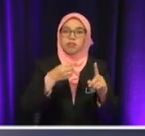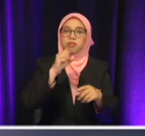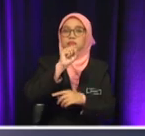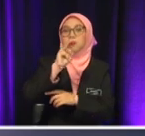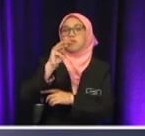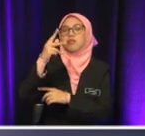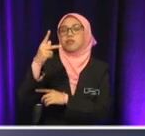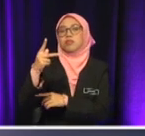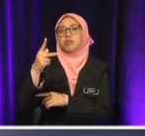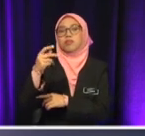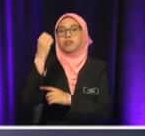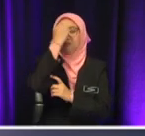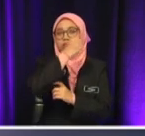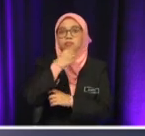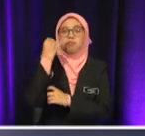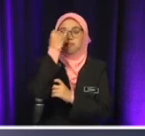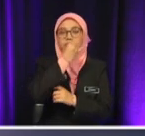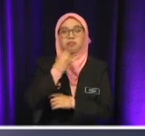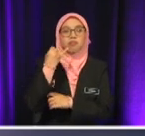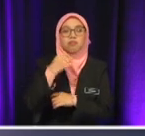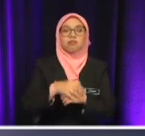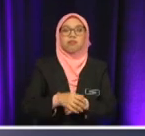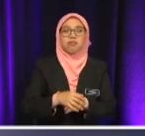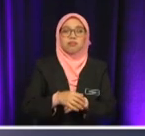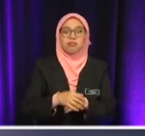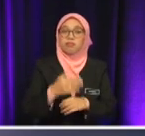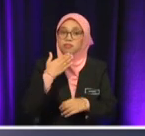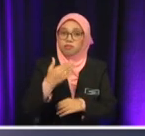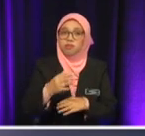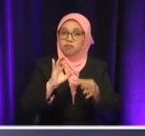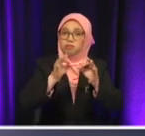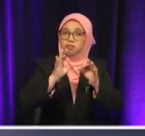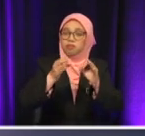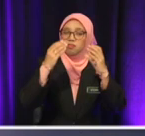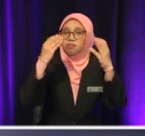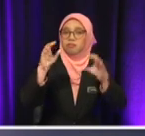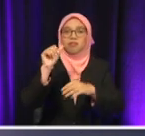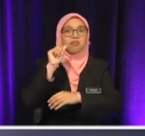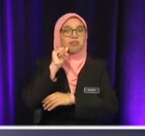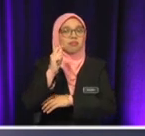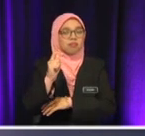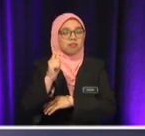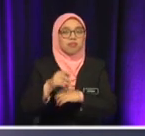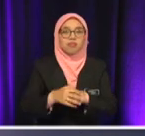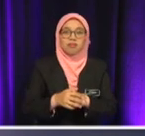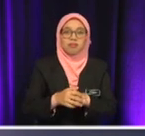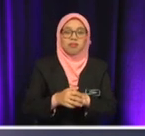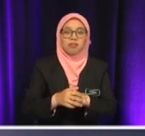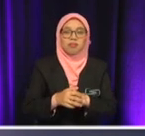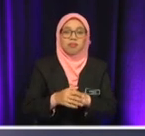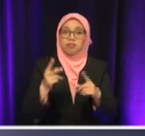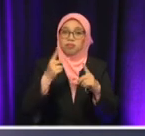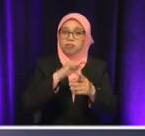Indah Seri Kembangan Selangor. Terima kasih juga kepada jurubahasa isyarat kita, Cikgu Nur Atika Adini. Kepada calon-calon